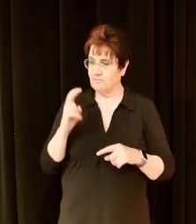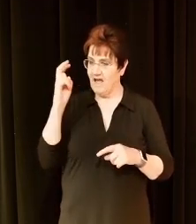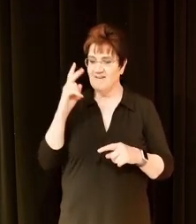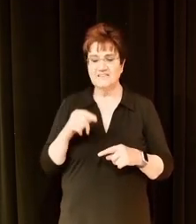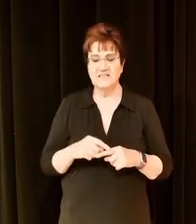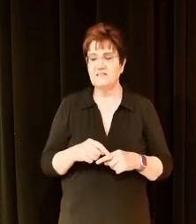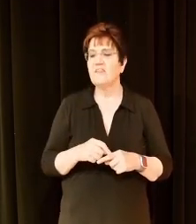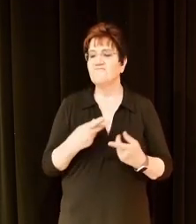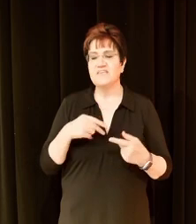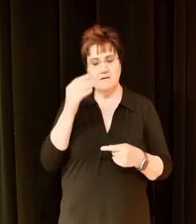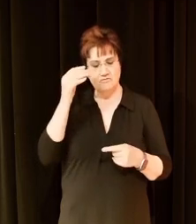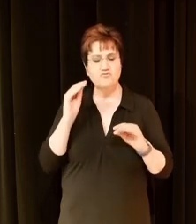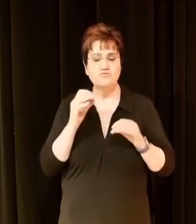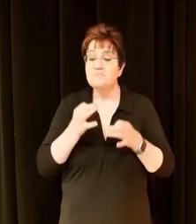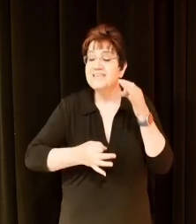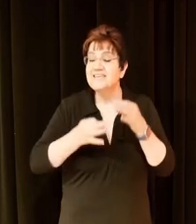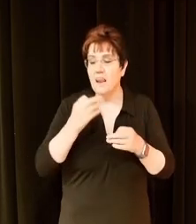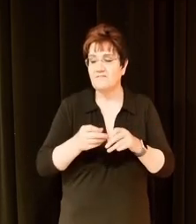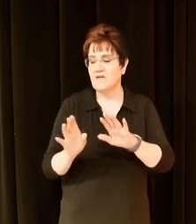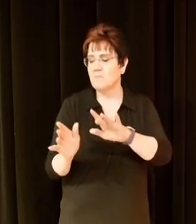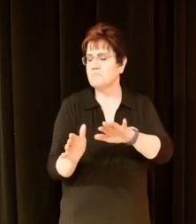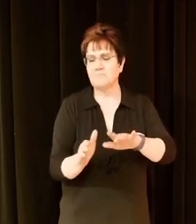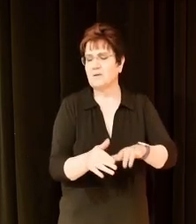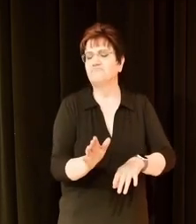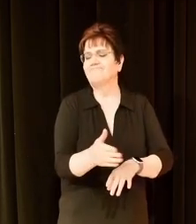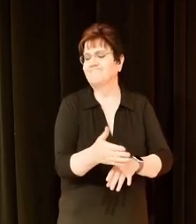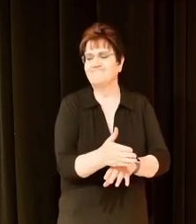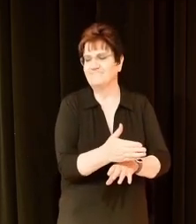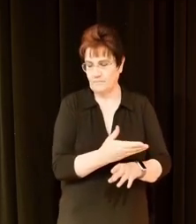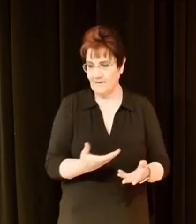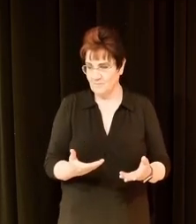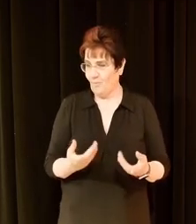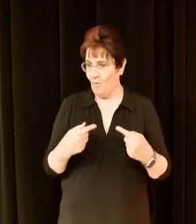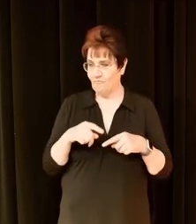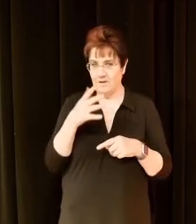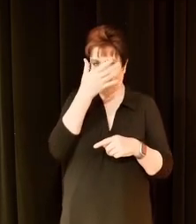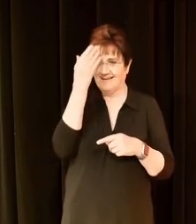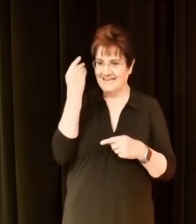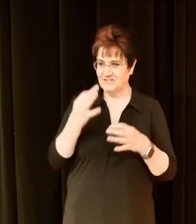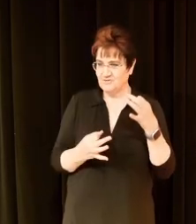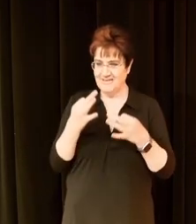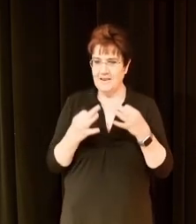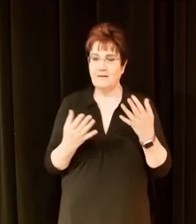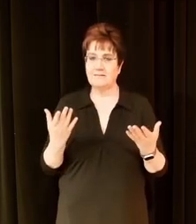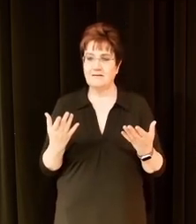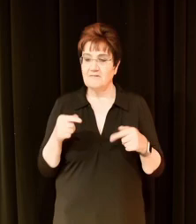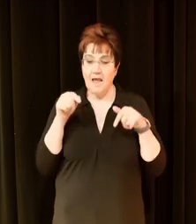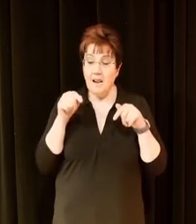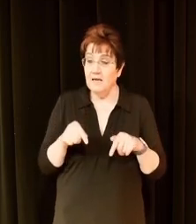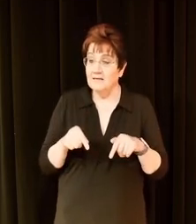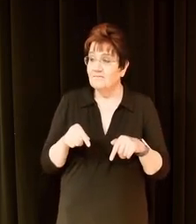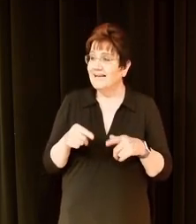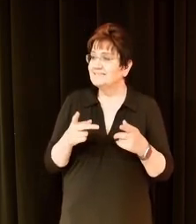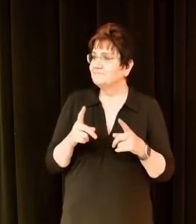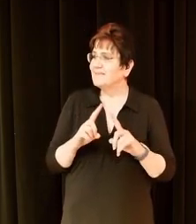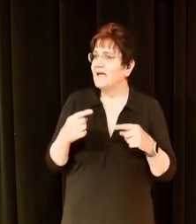Also wir verlernen im Prinzip zu spielen, weil es nicht mehr den Raum anbietet, in dem man einfach sein darf,